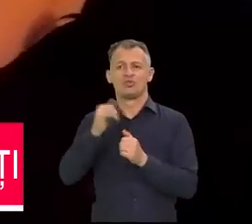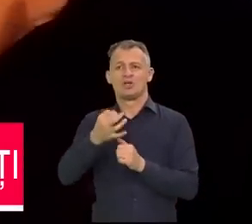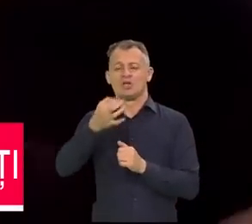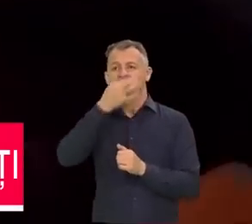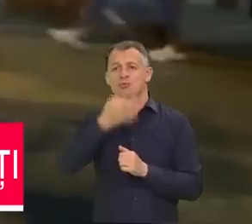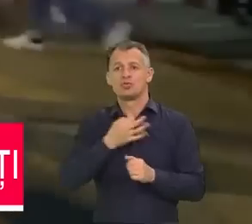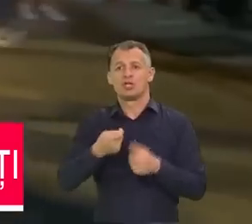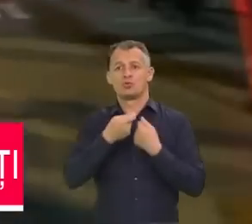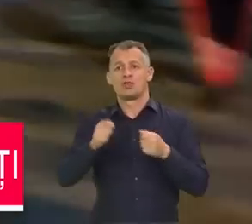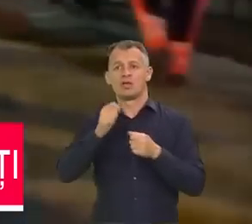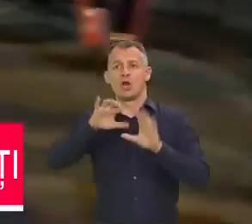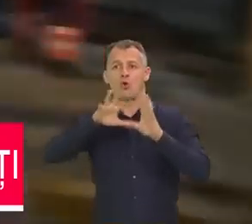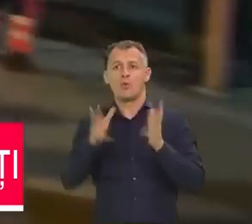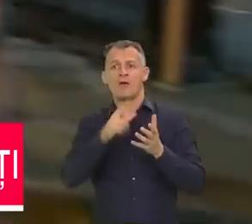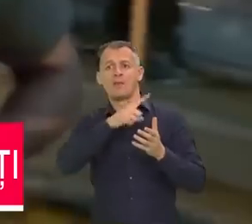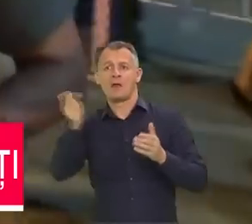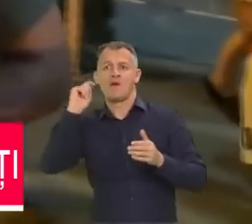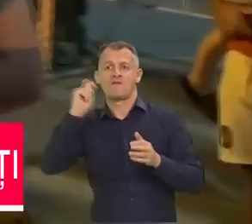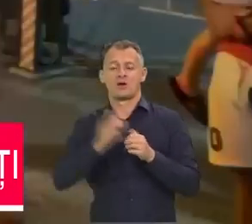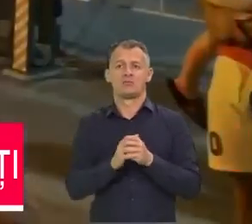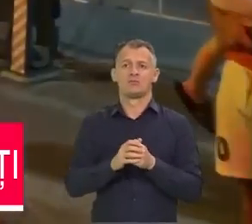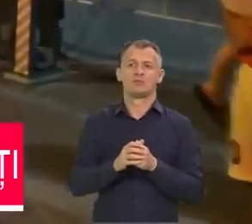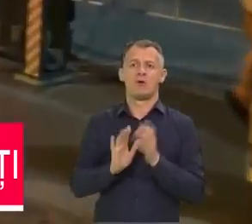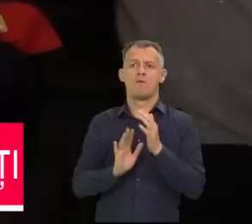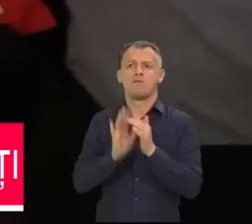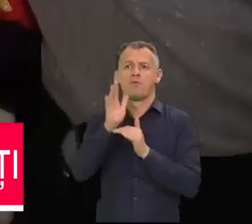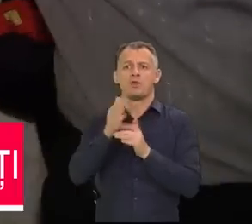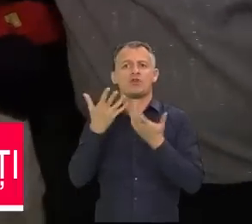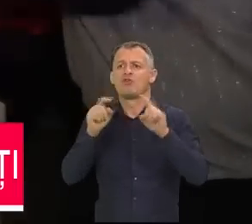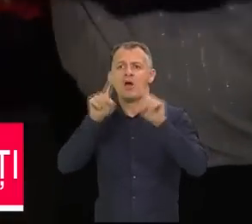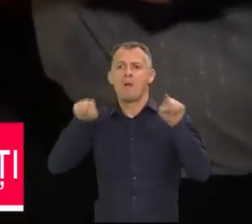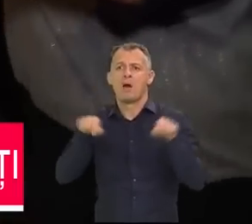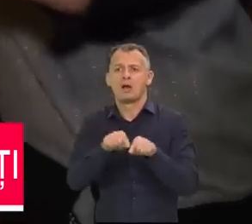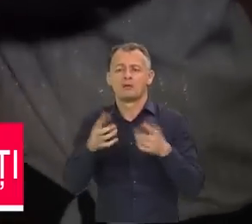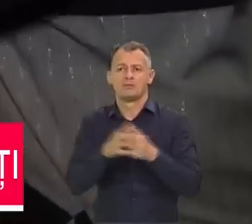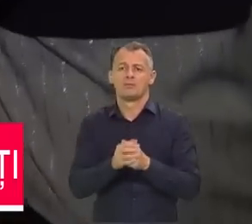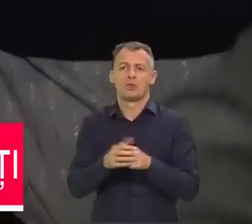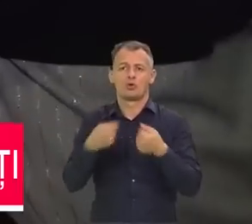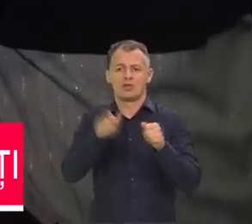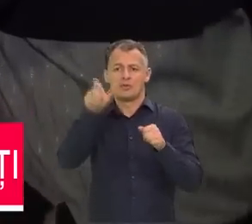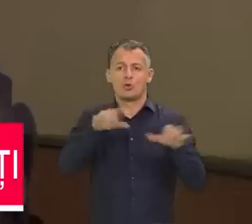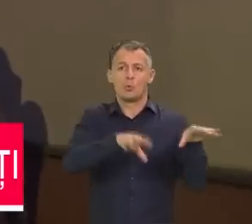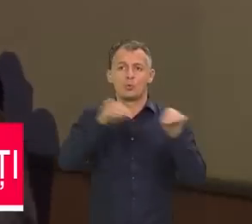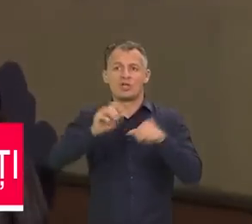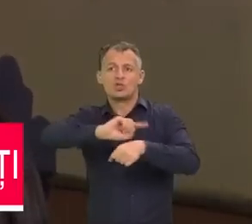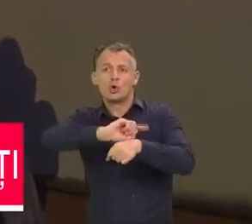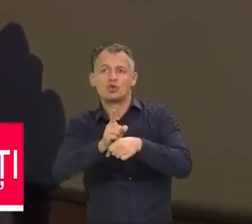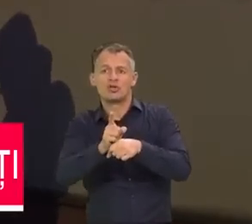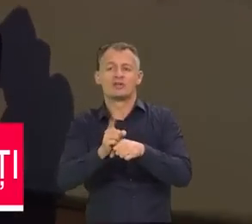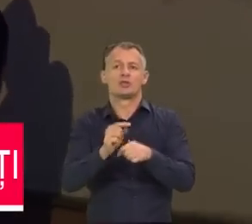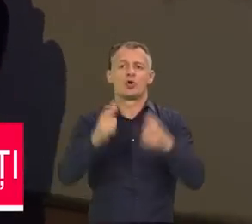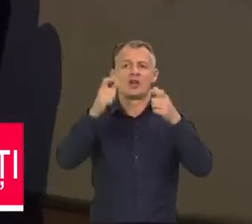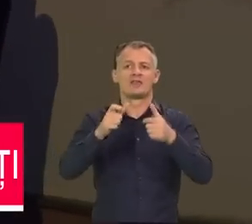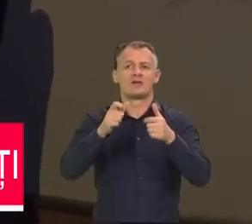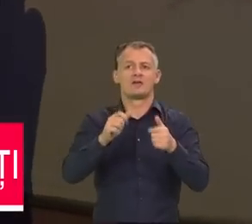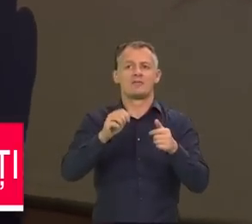poftit pe toți afară. A ieșit fum de la un aparat? Da. Toți pacienții din secție au fost mutați urgent într-o clădire alăturată.